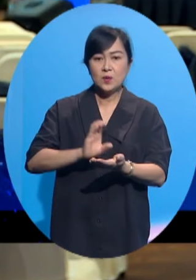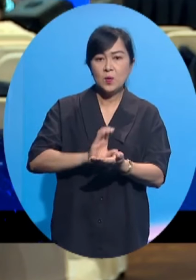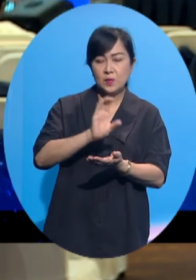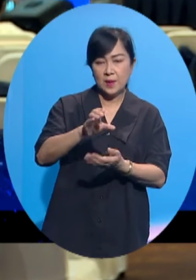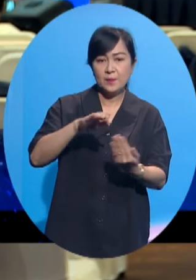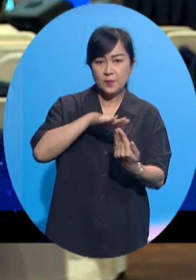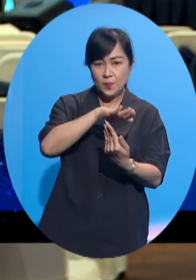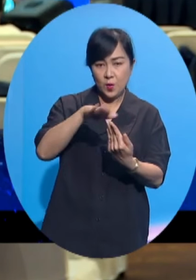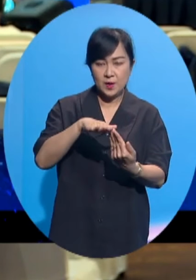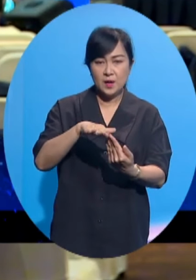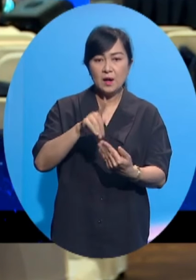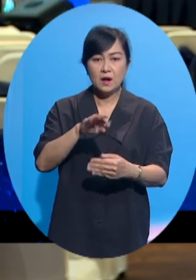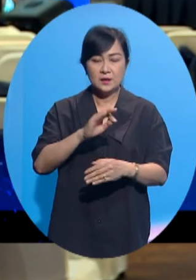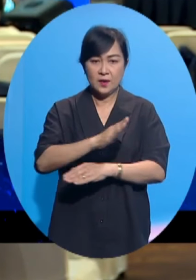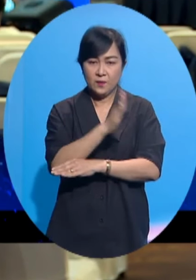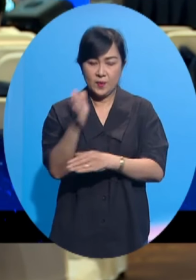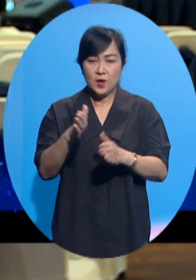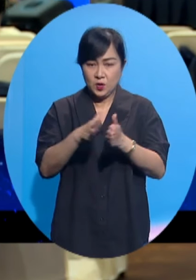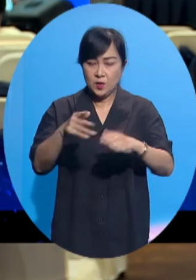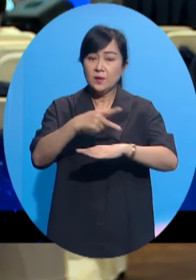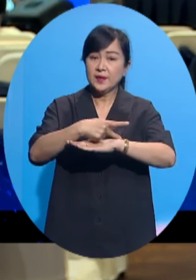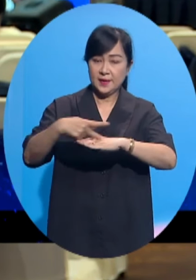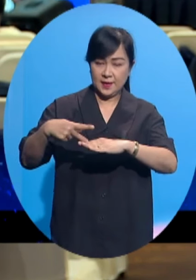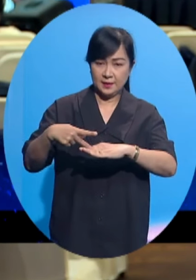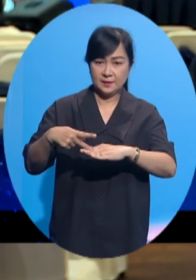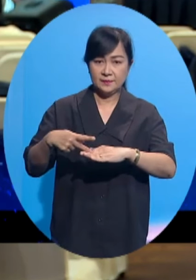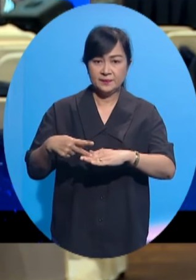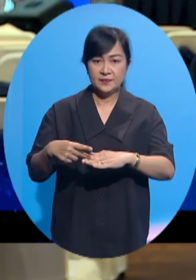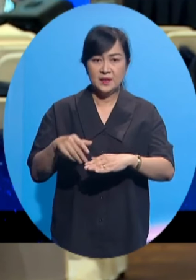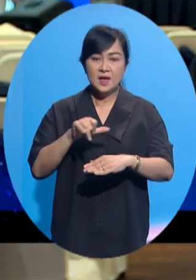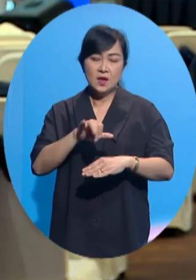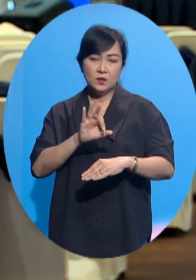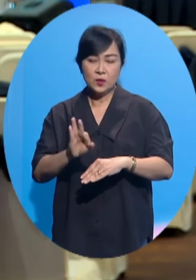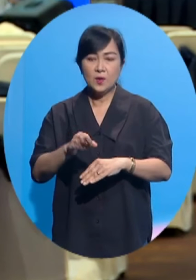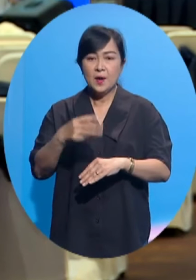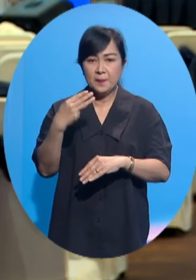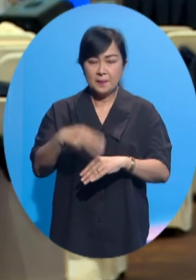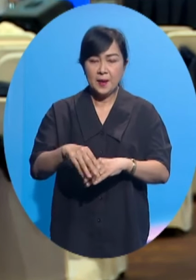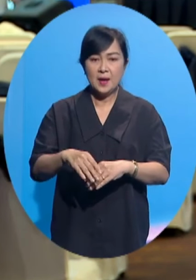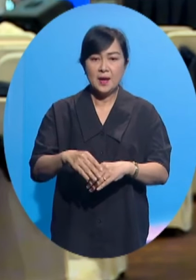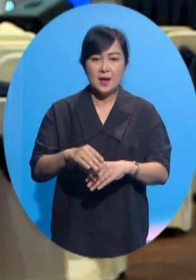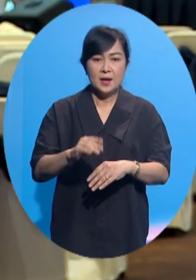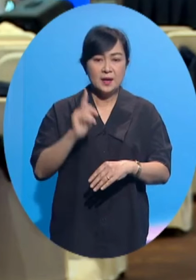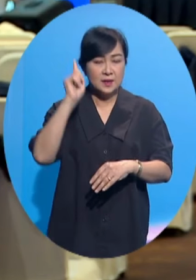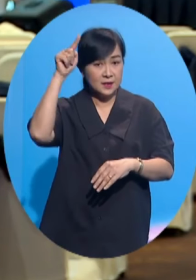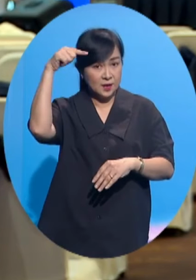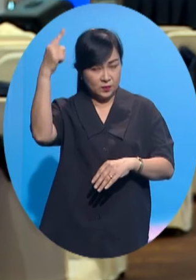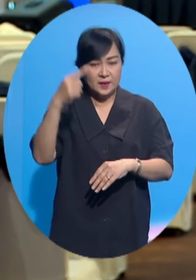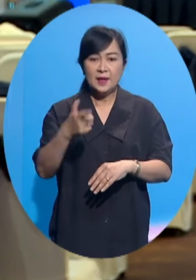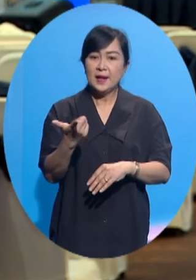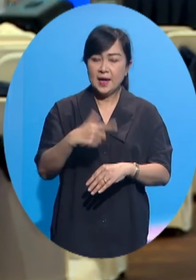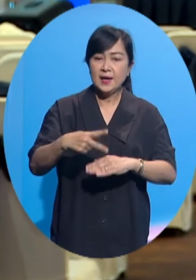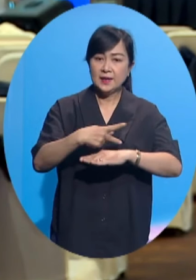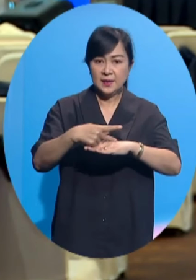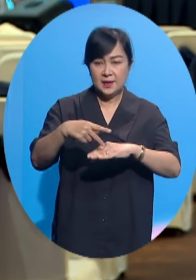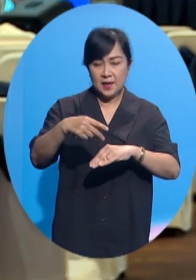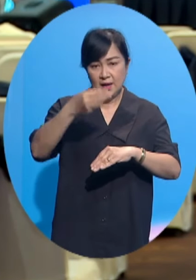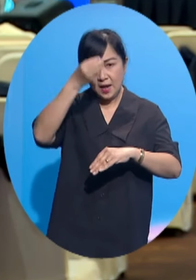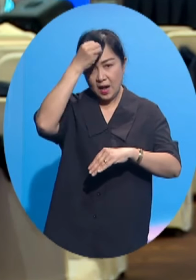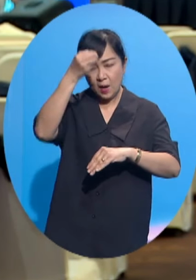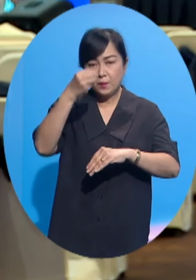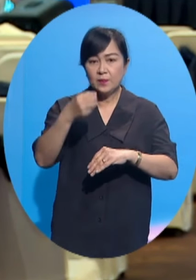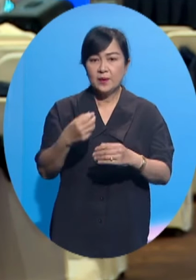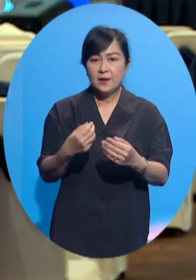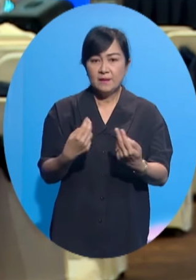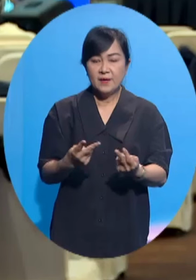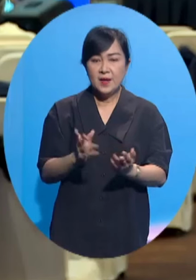bạn môi trường để các bạn có thể phát triển nhiều kỹ năng. Nhưng yếu tố mà Yola luôn đặt đầu tiên đó là kỹ năng học thuật. Vì